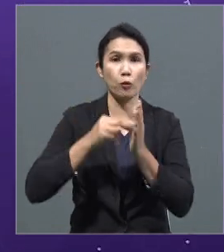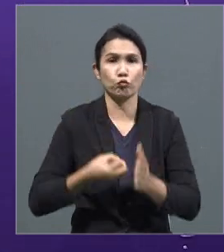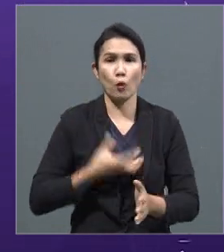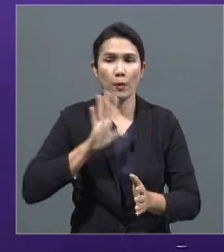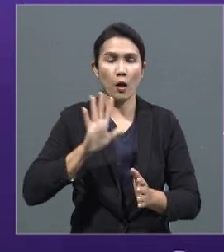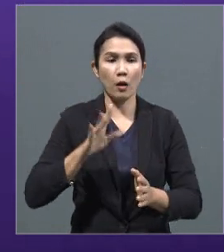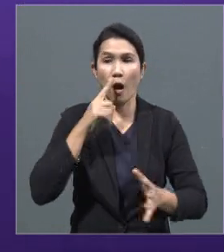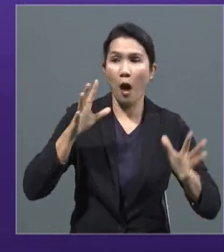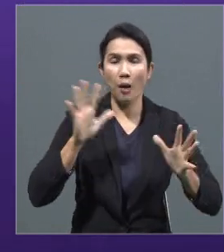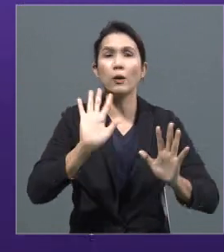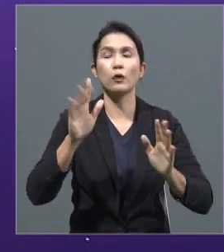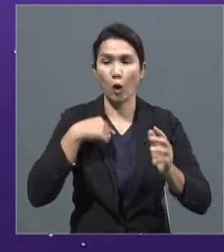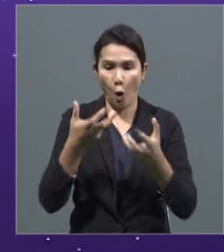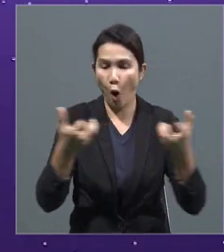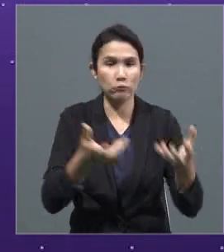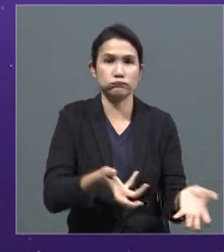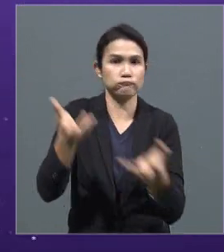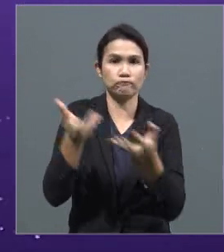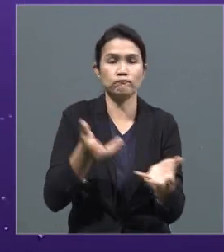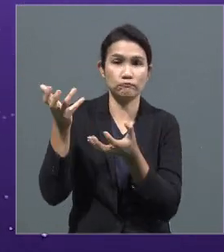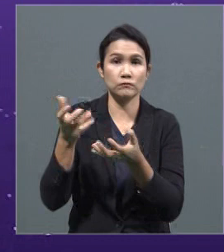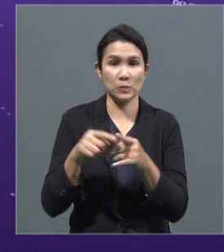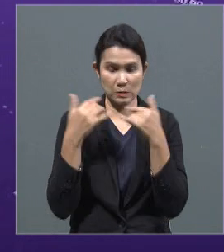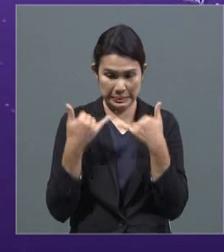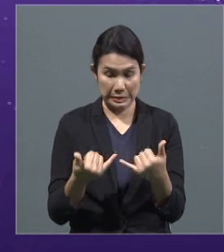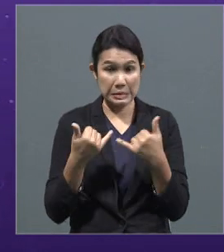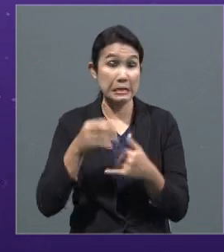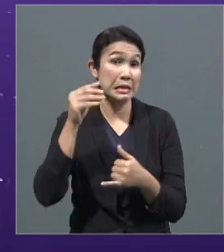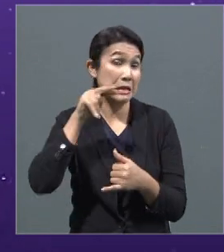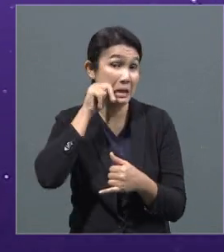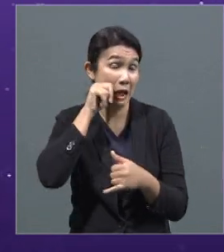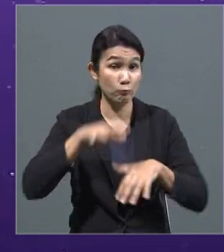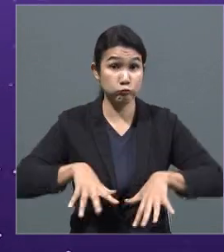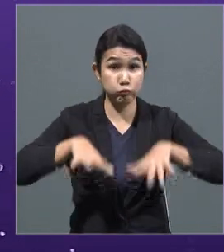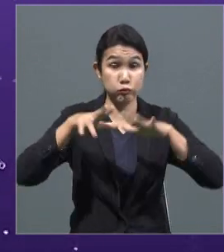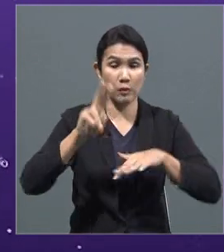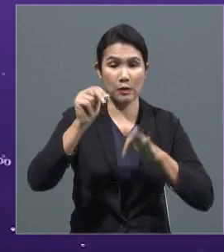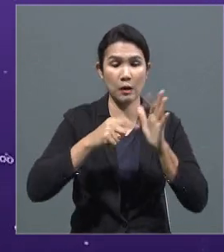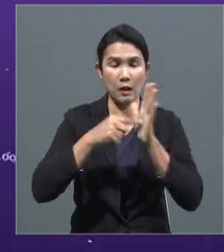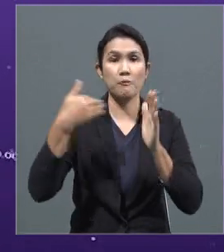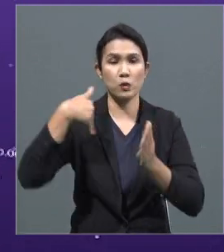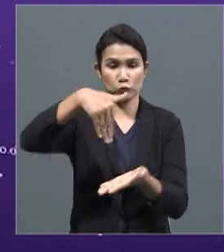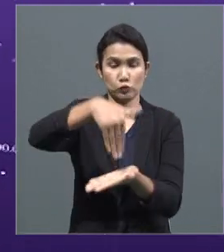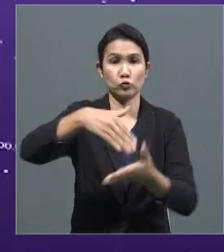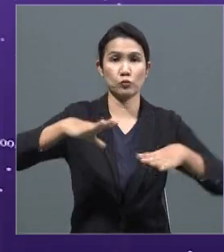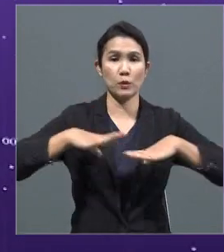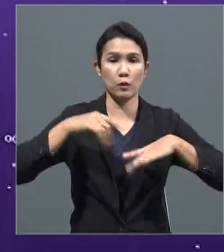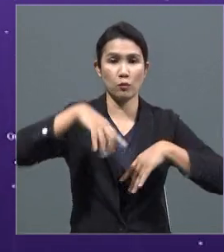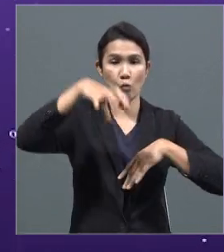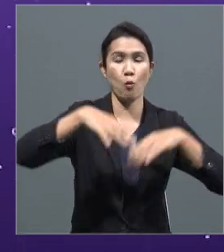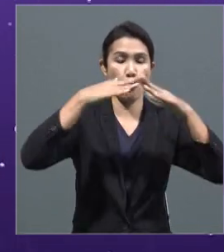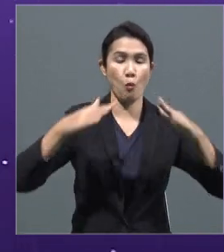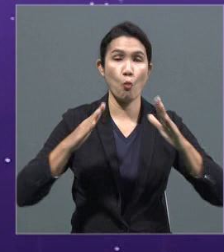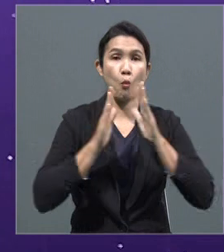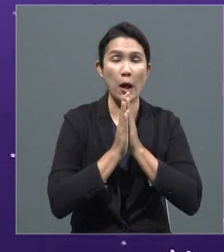บยกของขึ้นที่สูงสถานการณ์น้ำท่วมในจังหวัดน่านเนี่ยครับเขาได้มีการจัดจุดอพยพไว้ให้ด้วยที่วัดดอนมูลนะครับส่วน